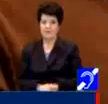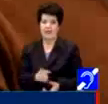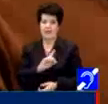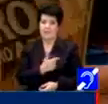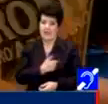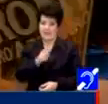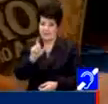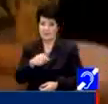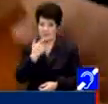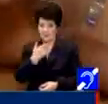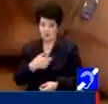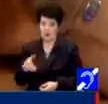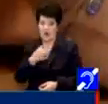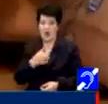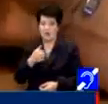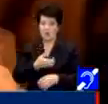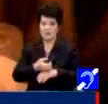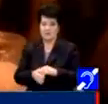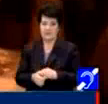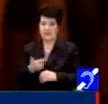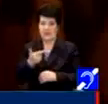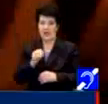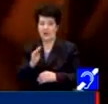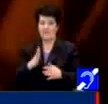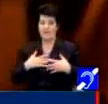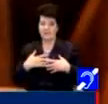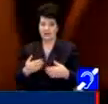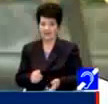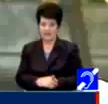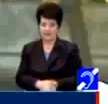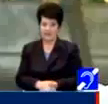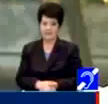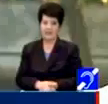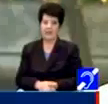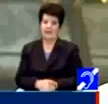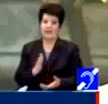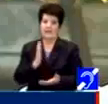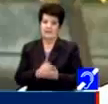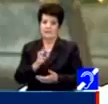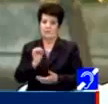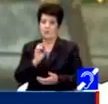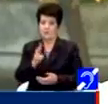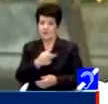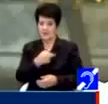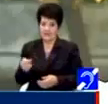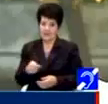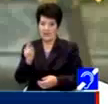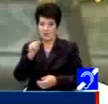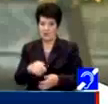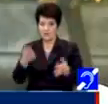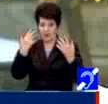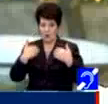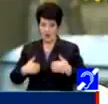Medicii spun că alcoolul consumat abuziv provoacă grave probleme de sănătate. Alcoolul are un impact brusc negativ asupra